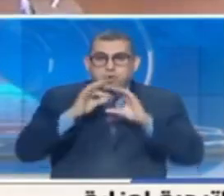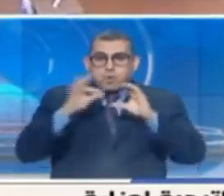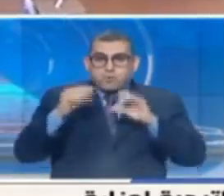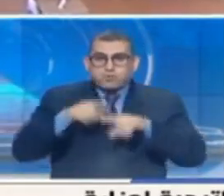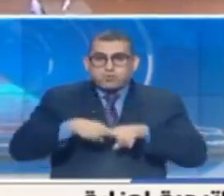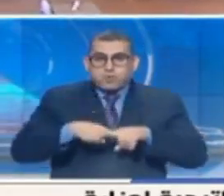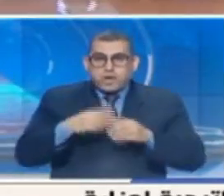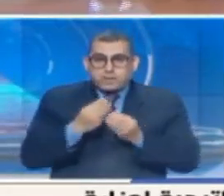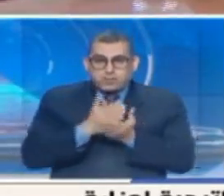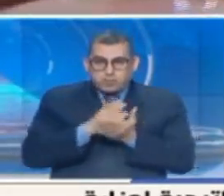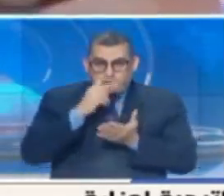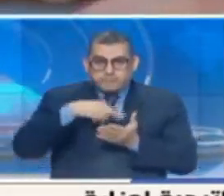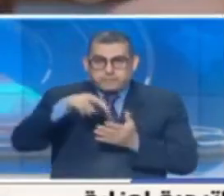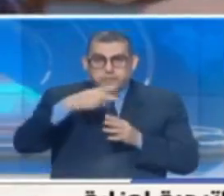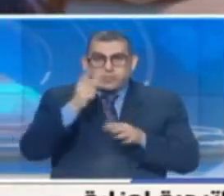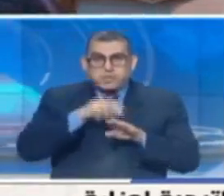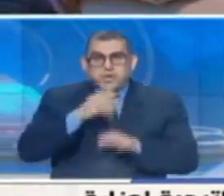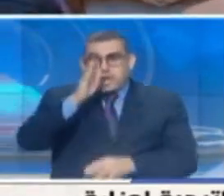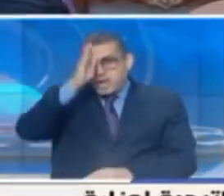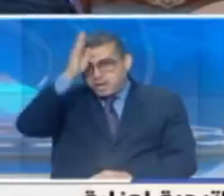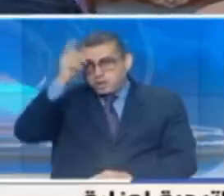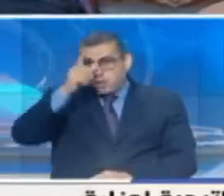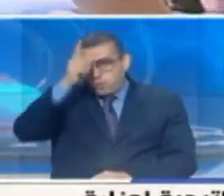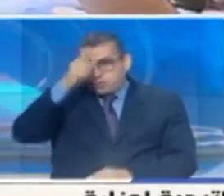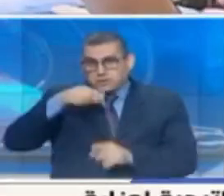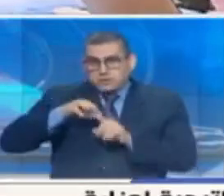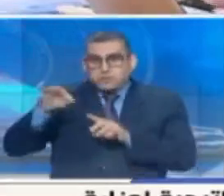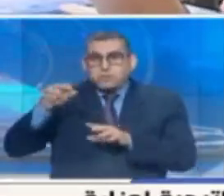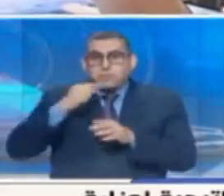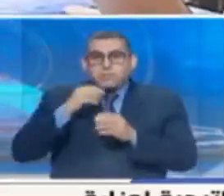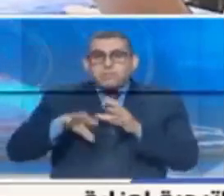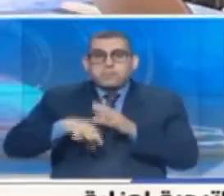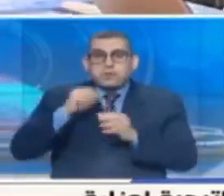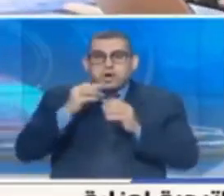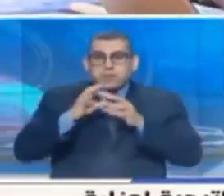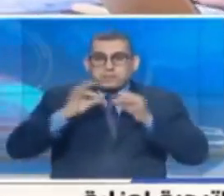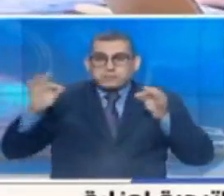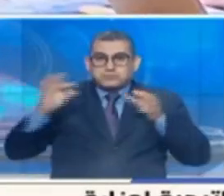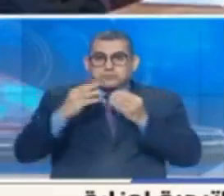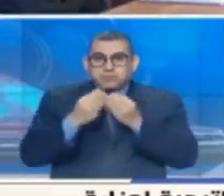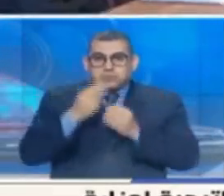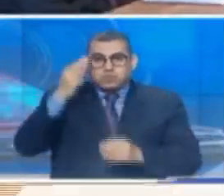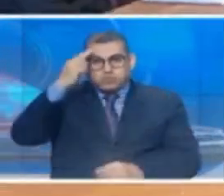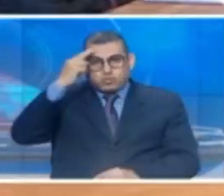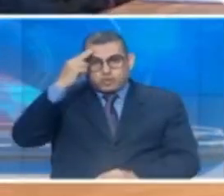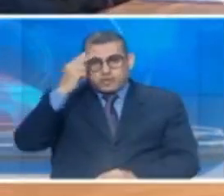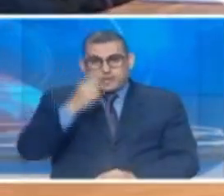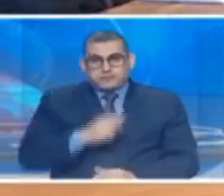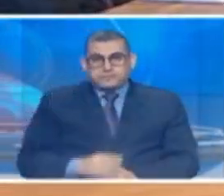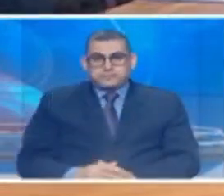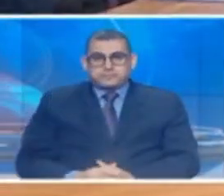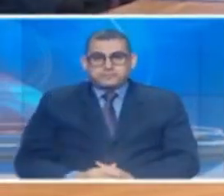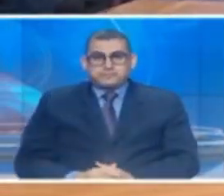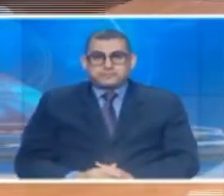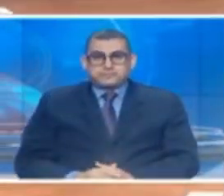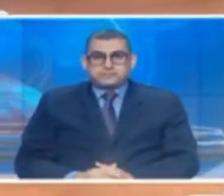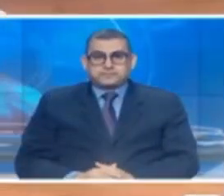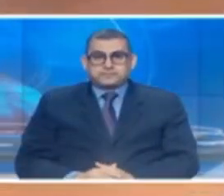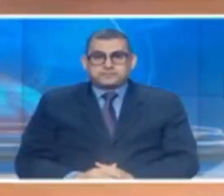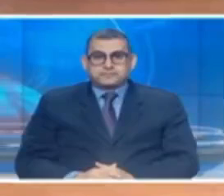قبرص واليونان وكل من العراق والأردن، كذلك مشروع الربط الكهربائي مع السعودية.